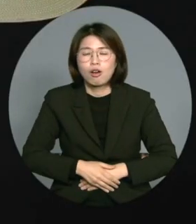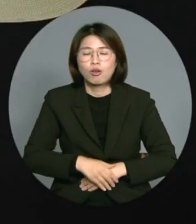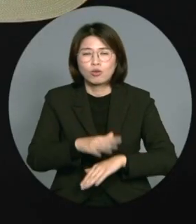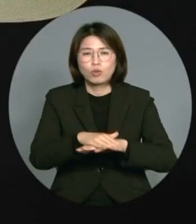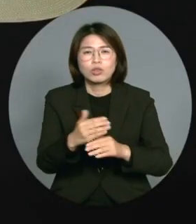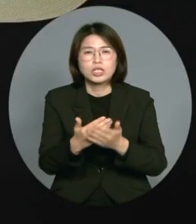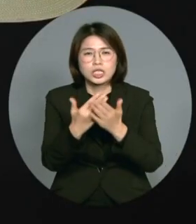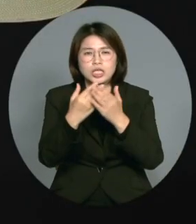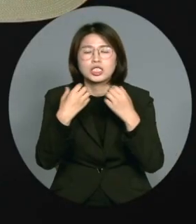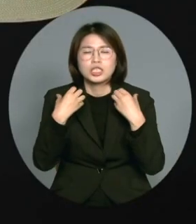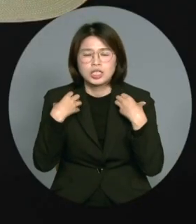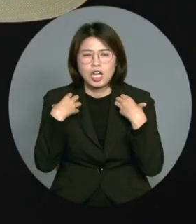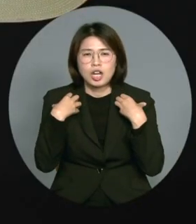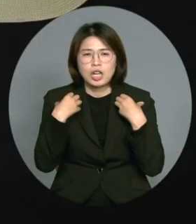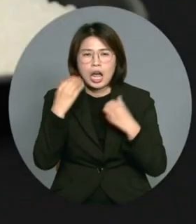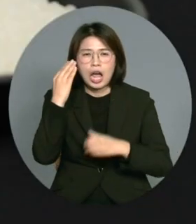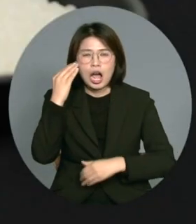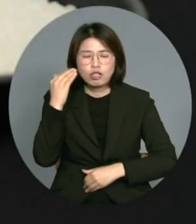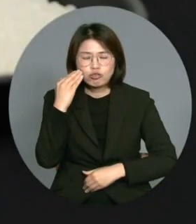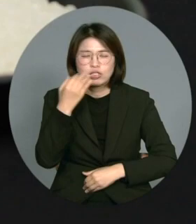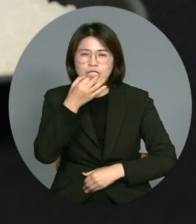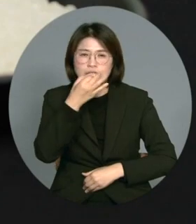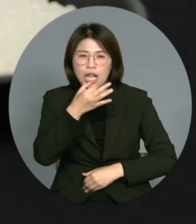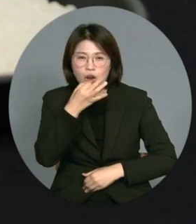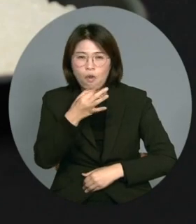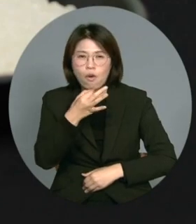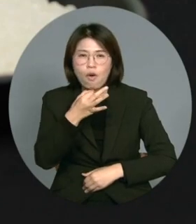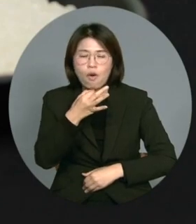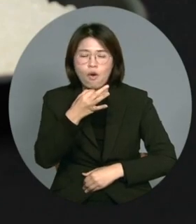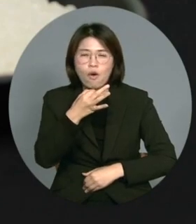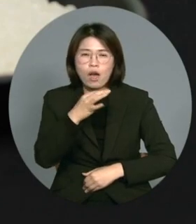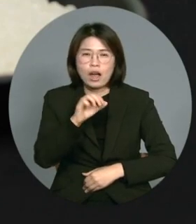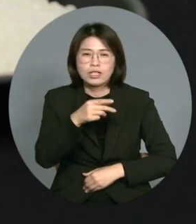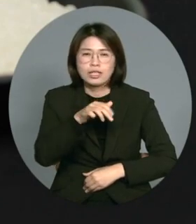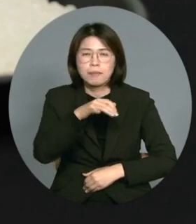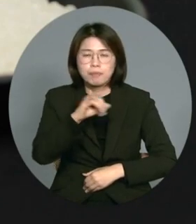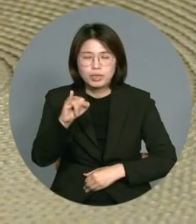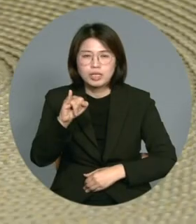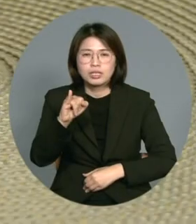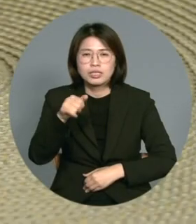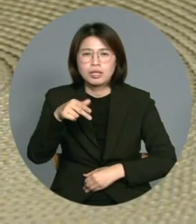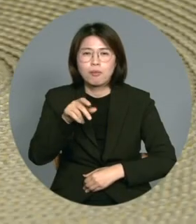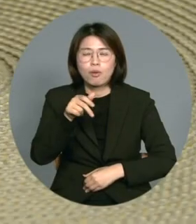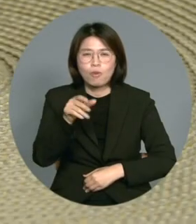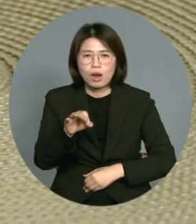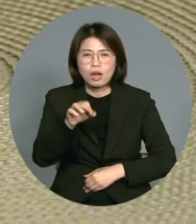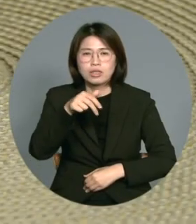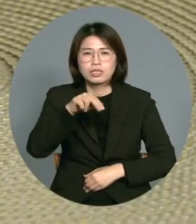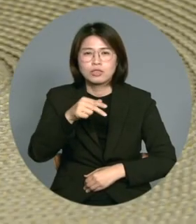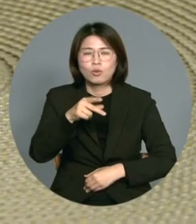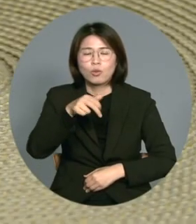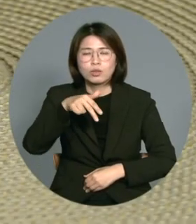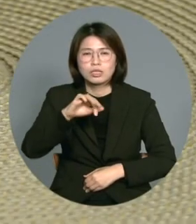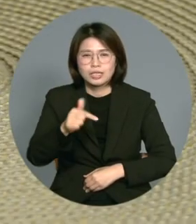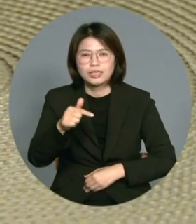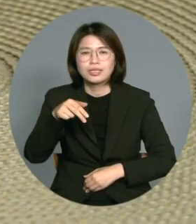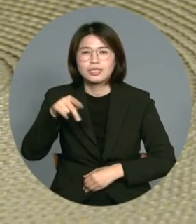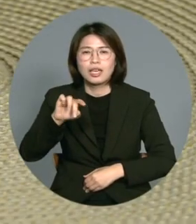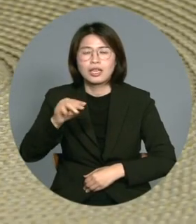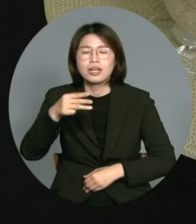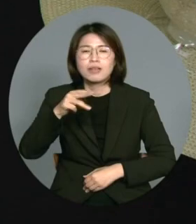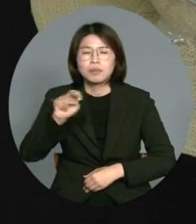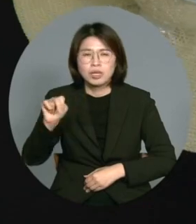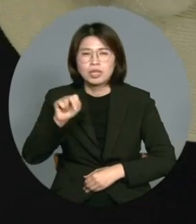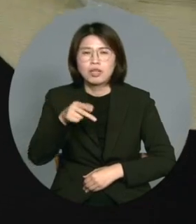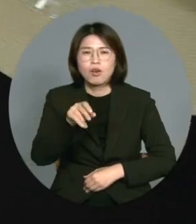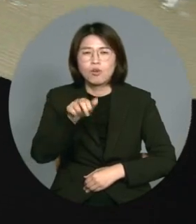농촌진흥청은 밥맛 좋은 국산 쌀 품종으로 해들, 알찬미, 삼광, 신동진, 세일미,